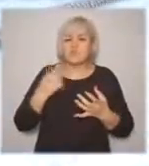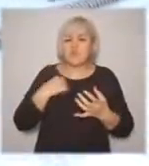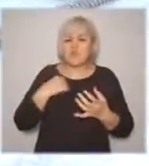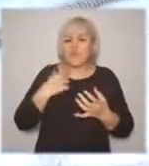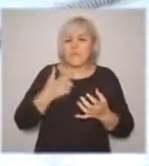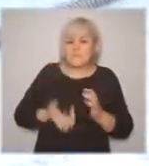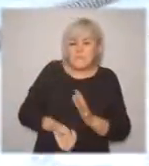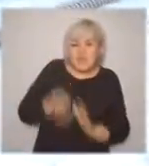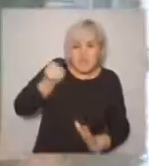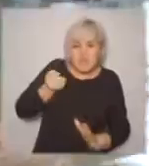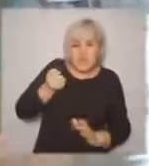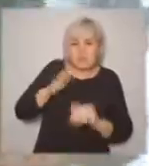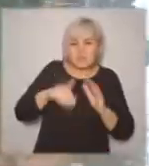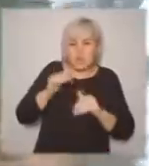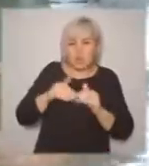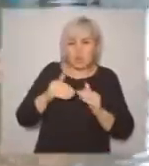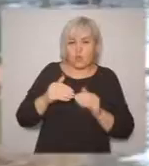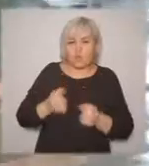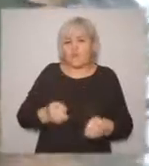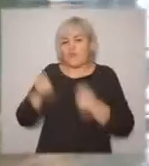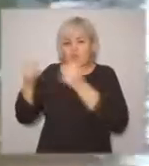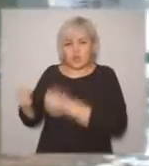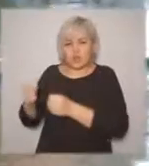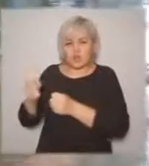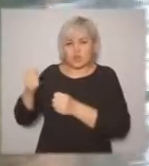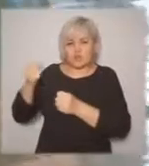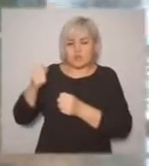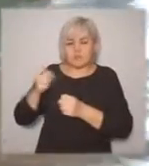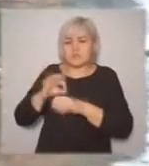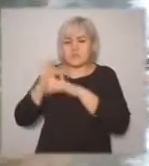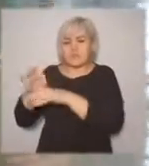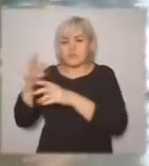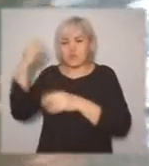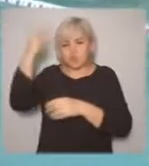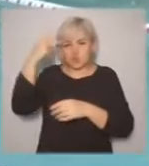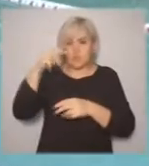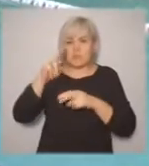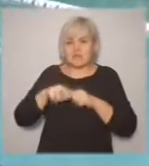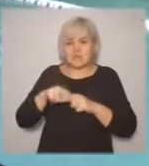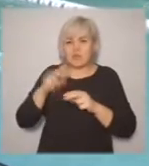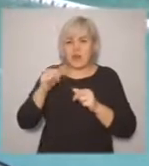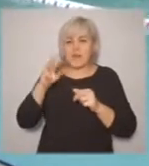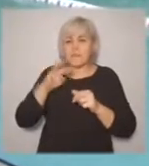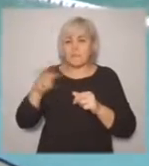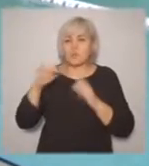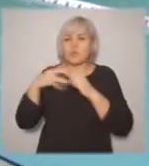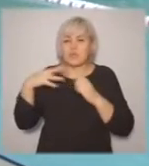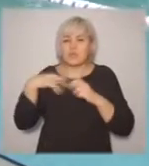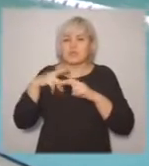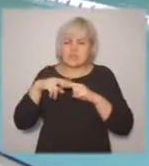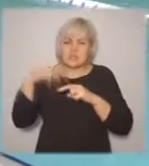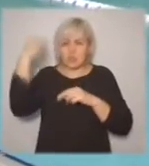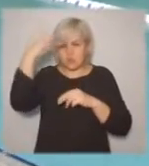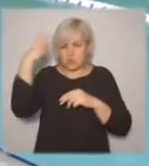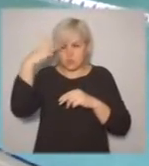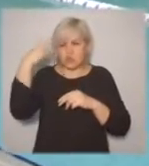просто-напросто восстанавливался. Выложился полностью. Сил не было вообще никаких. И